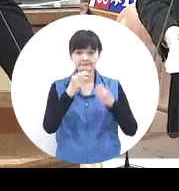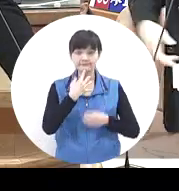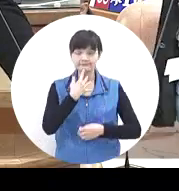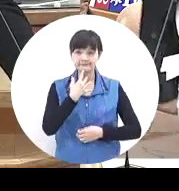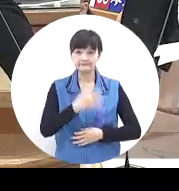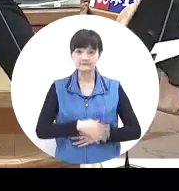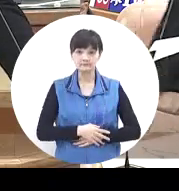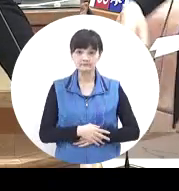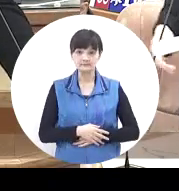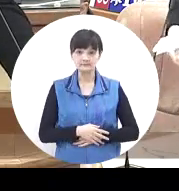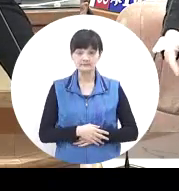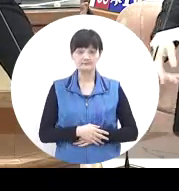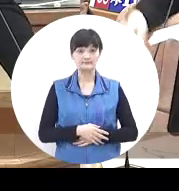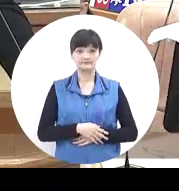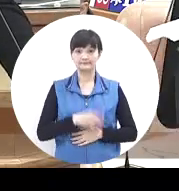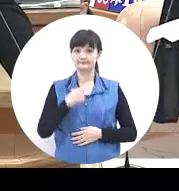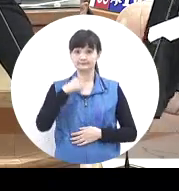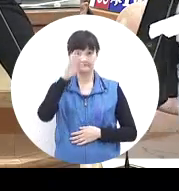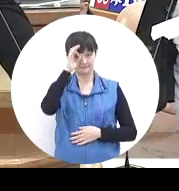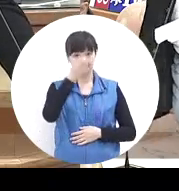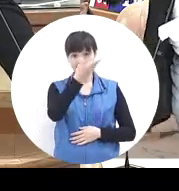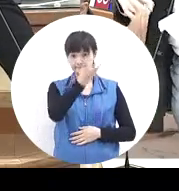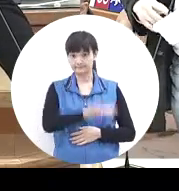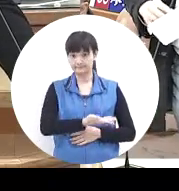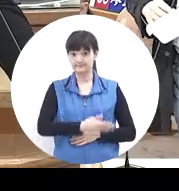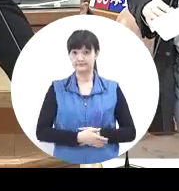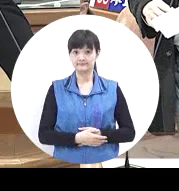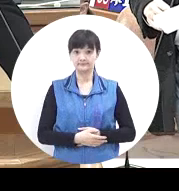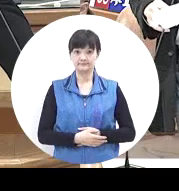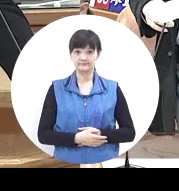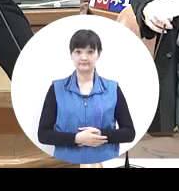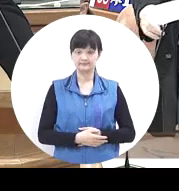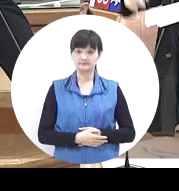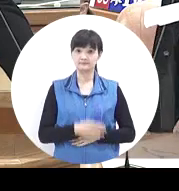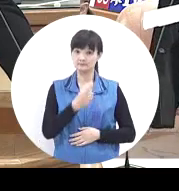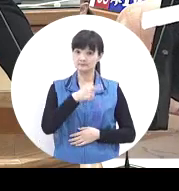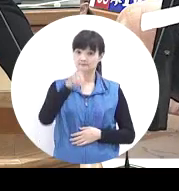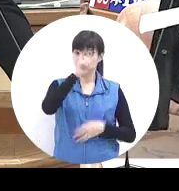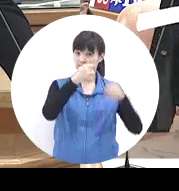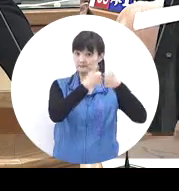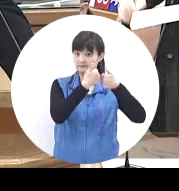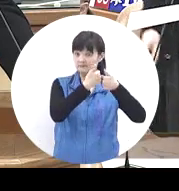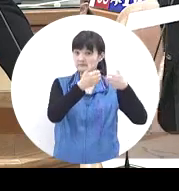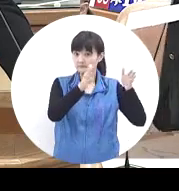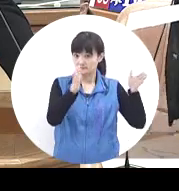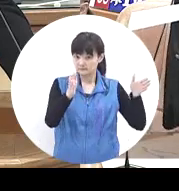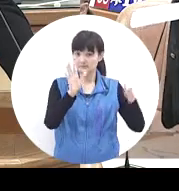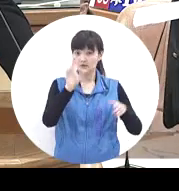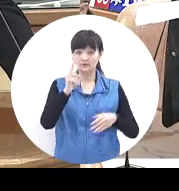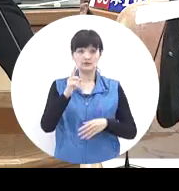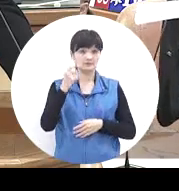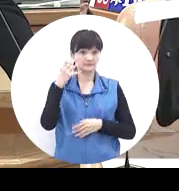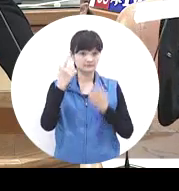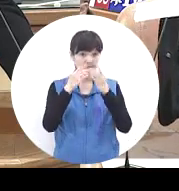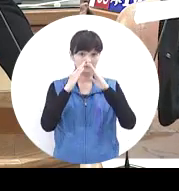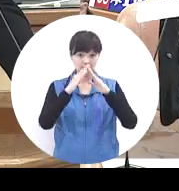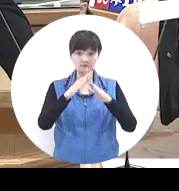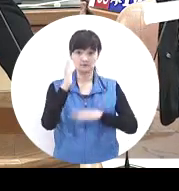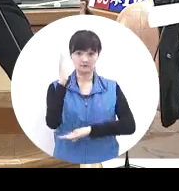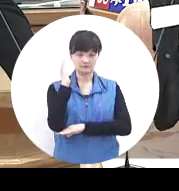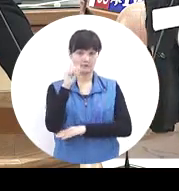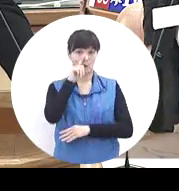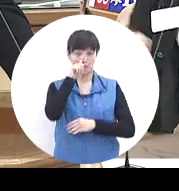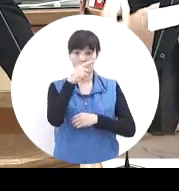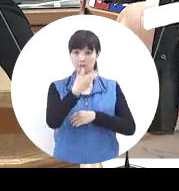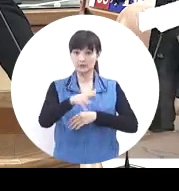呢？ 我们看一下哈、哦， 嗯， 市长，我们上个会期啊，通过新北市污水下水道使用费的这个自治